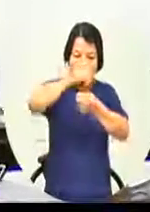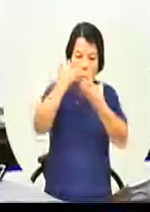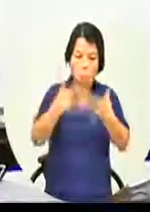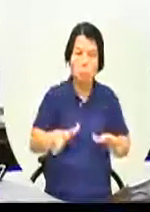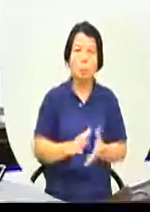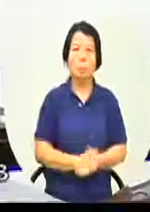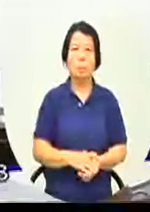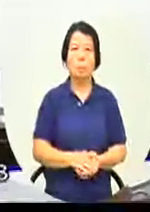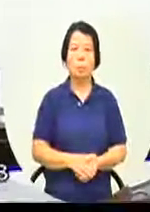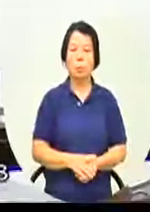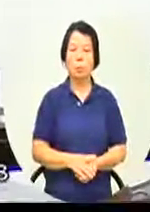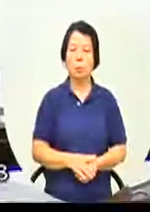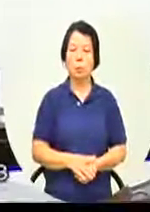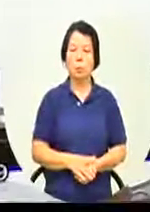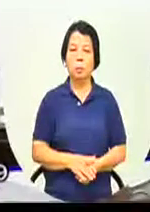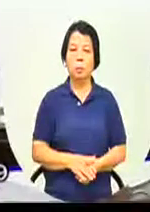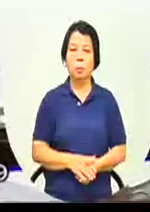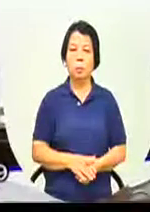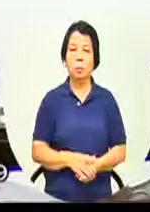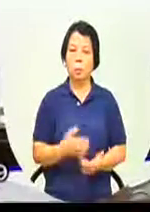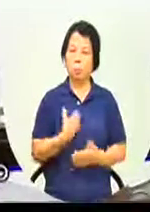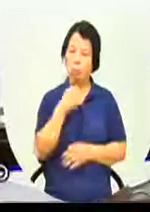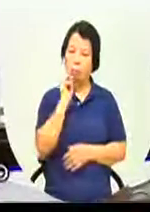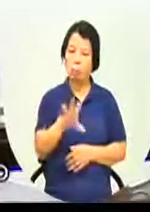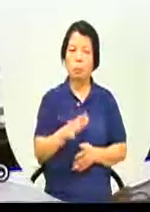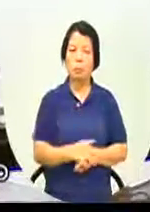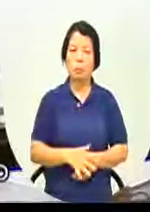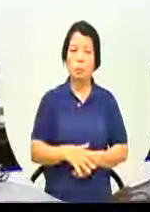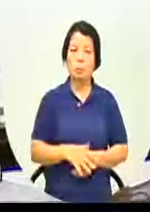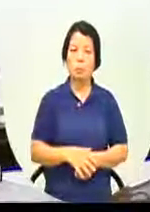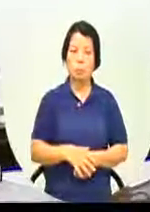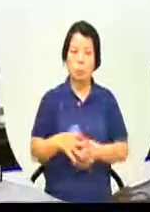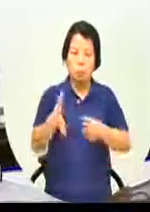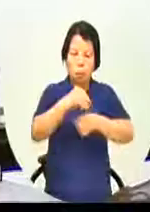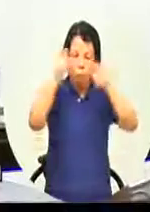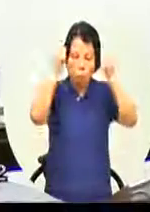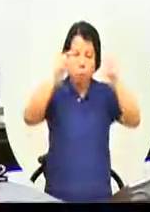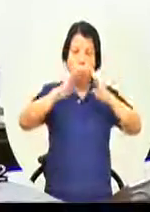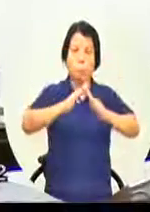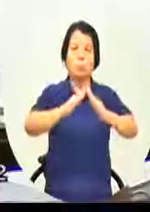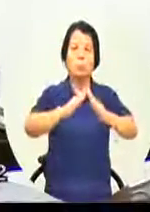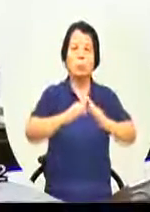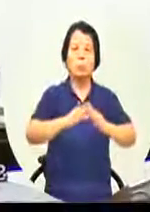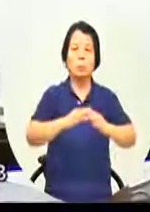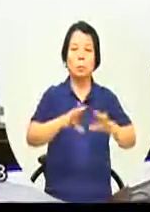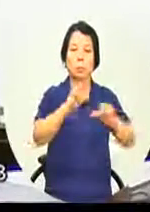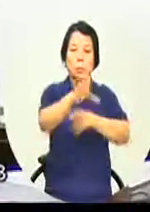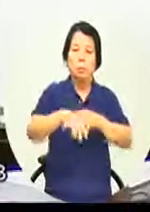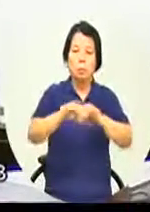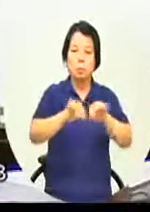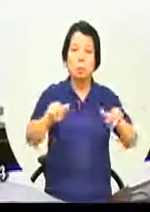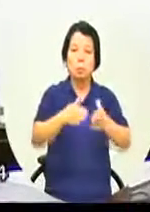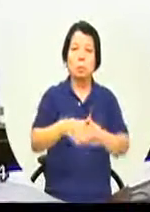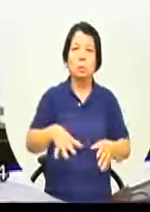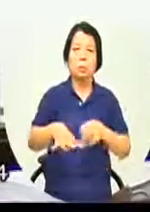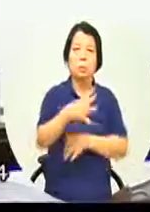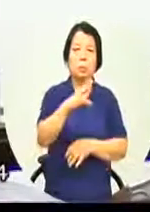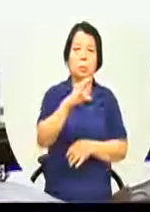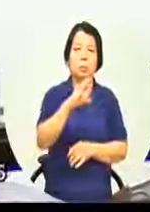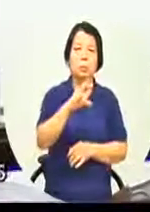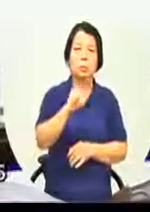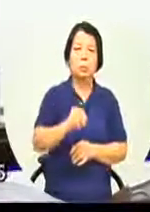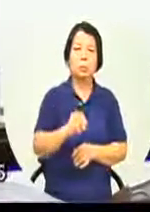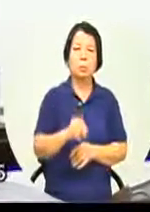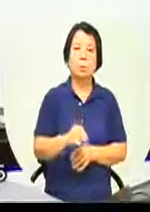是我必须要告诉蔡局长，全高雄市的耕地农地总共有